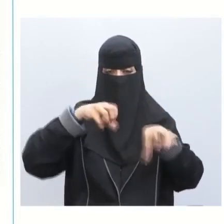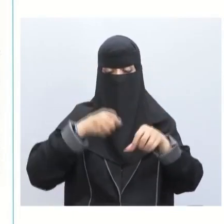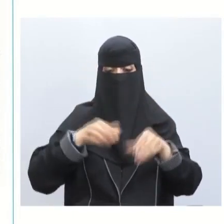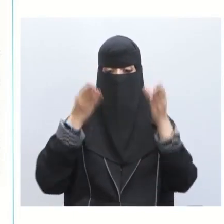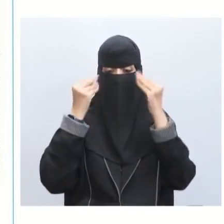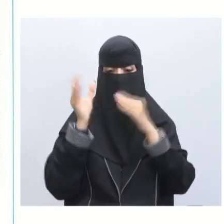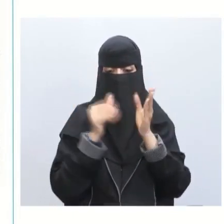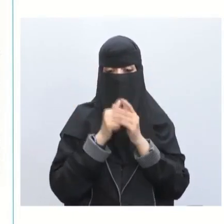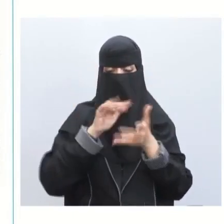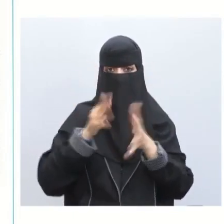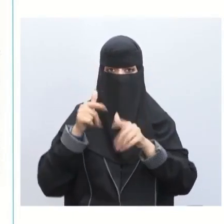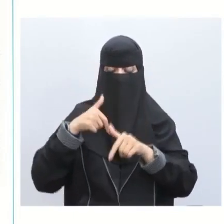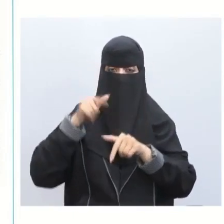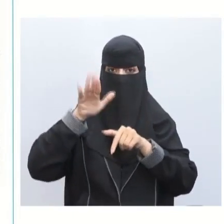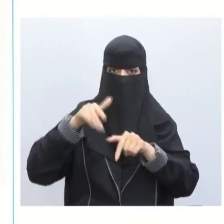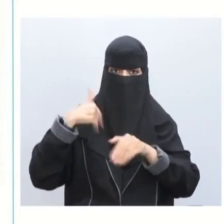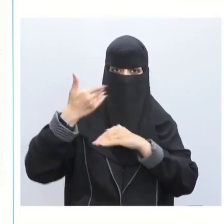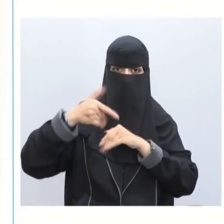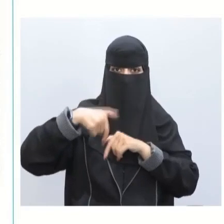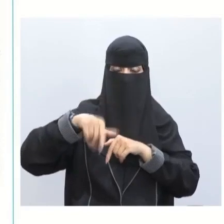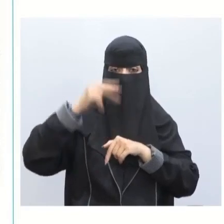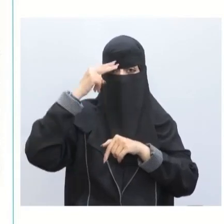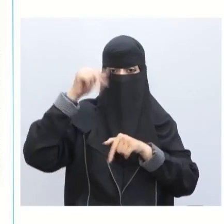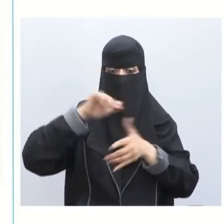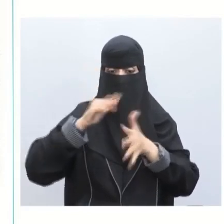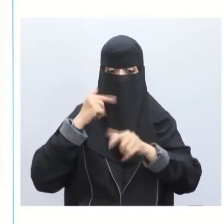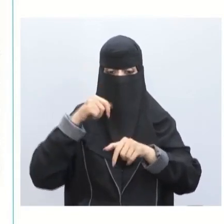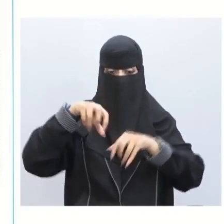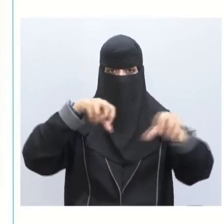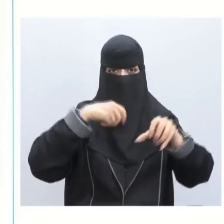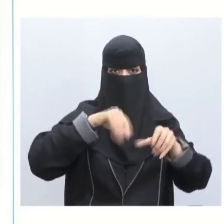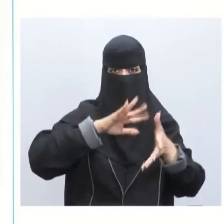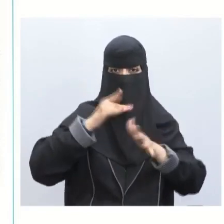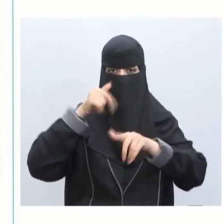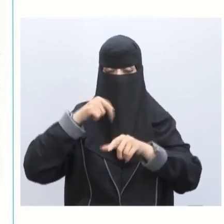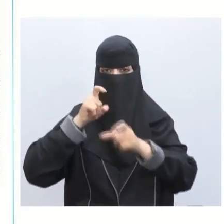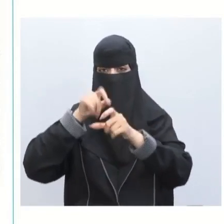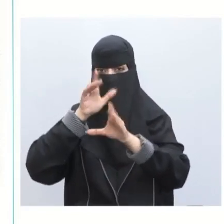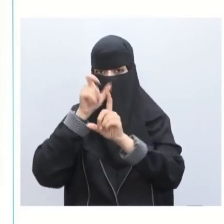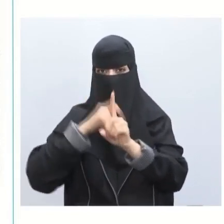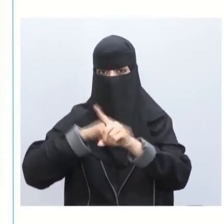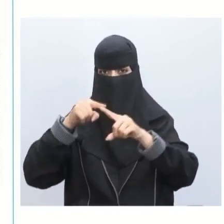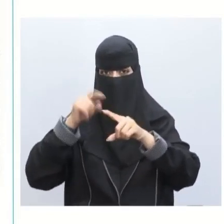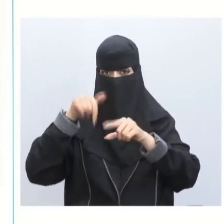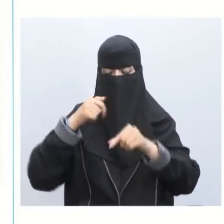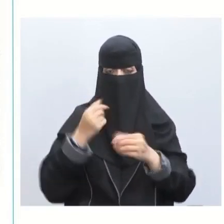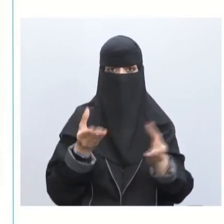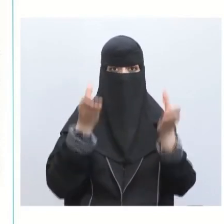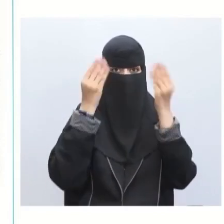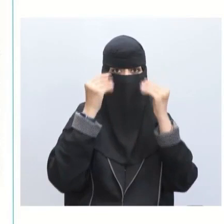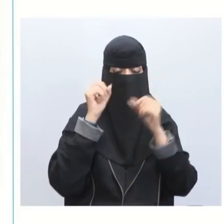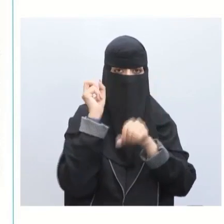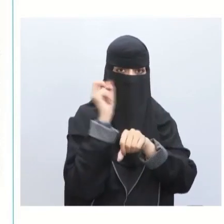المعلوماتيه وقد سعت المملكه ممثله بعض الجهات الحكوميه الى التوعيه